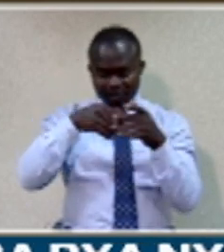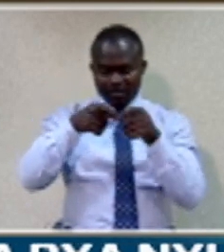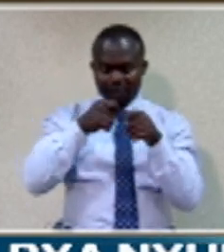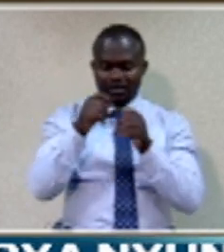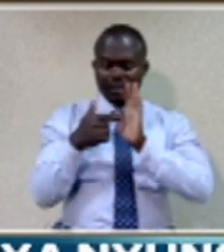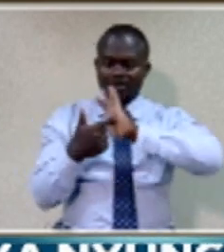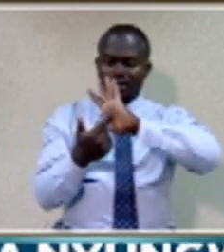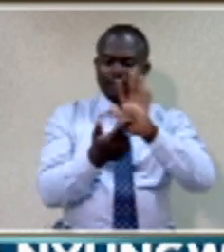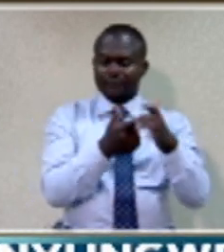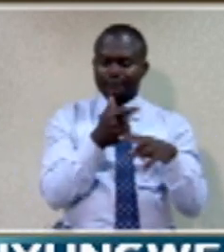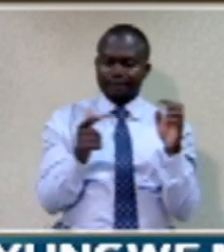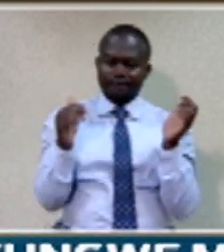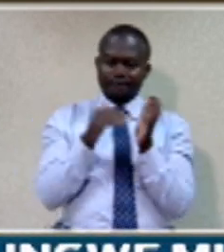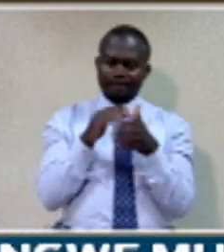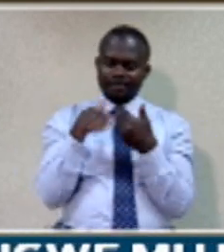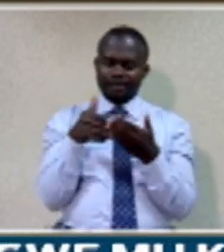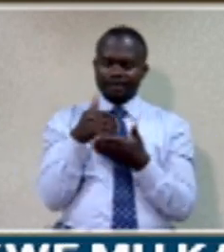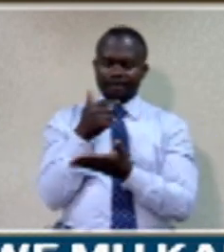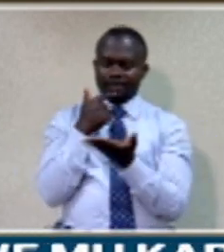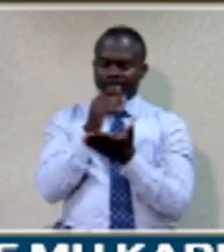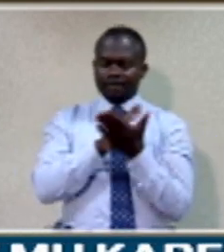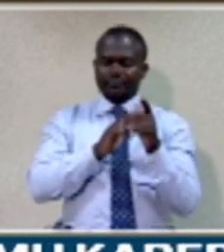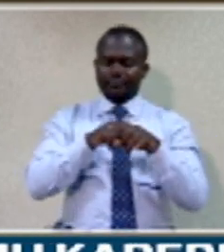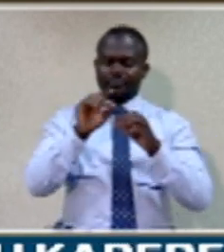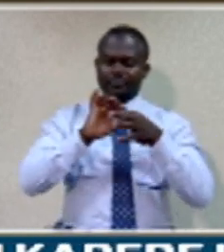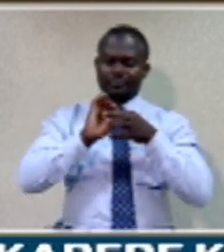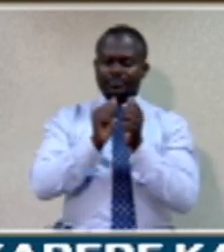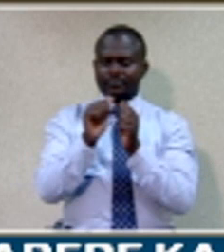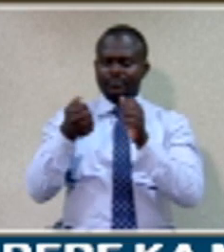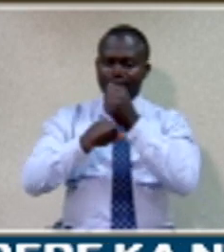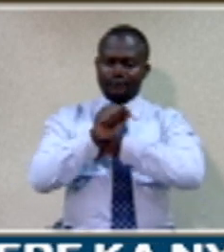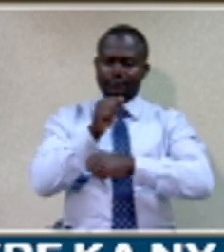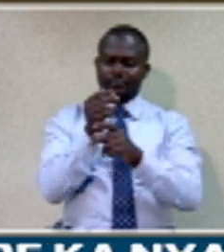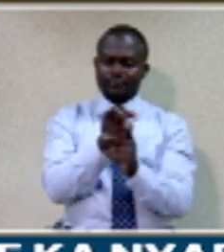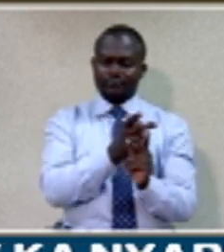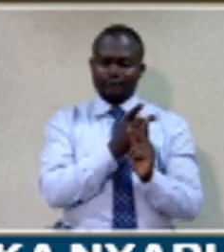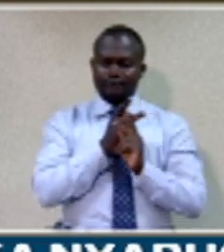ibimenyetso, kandi rimwe na rimwe bakayifatanya n'indi mirimo yo kwita